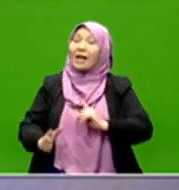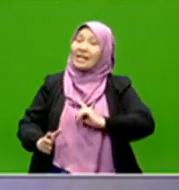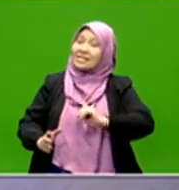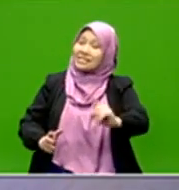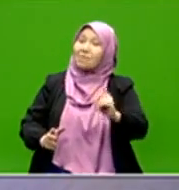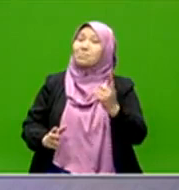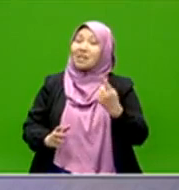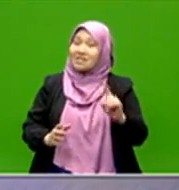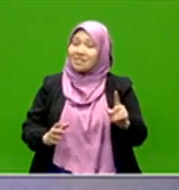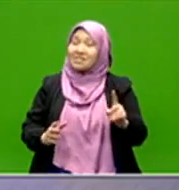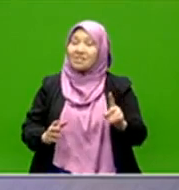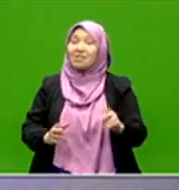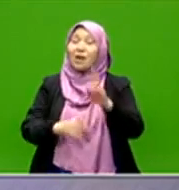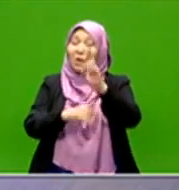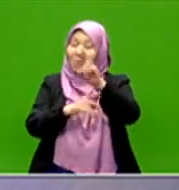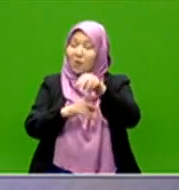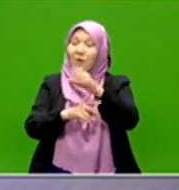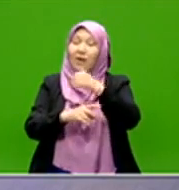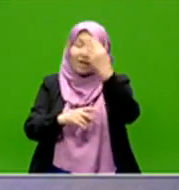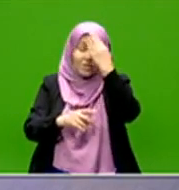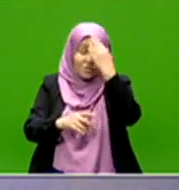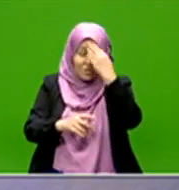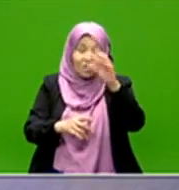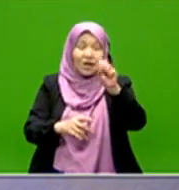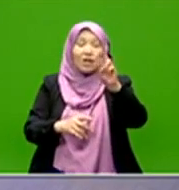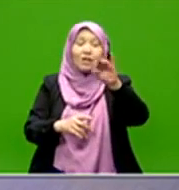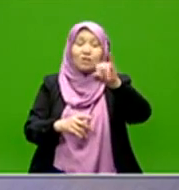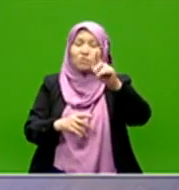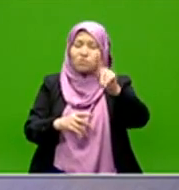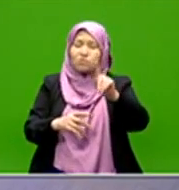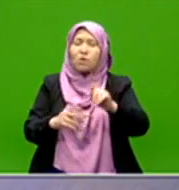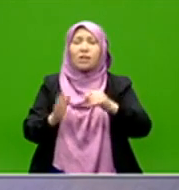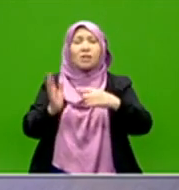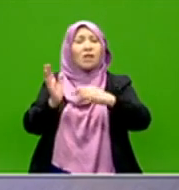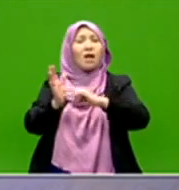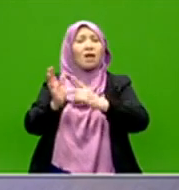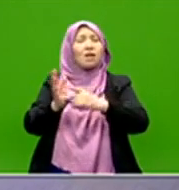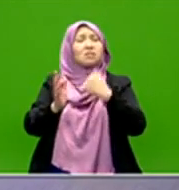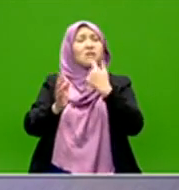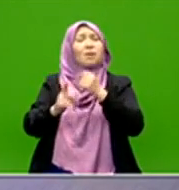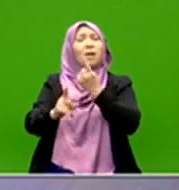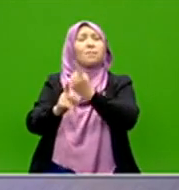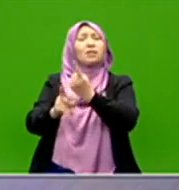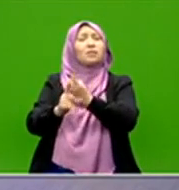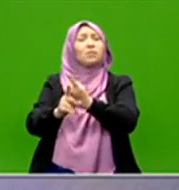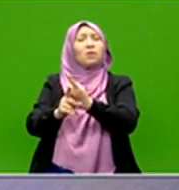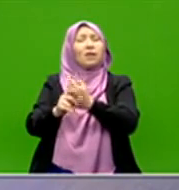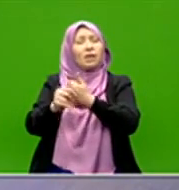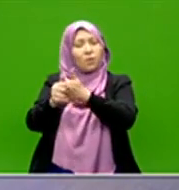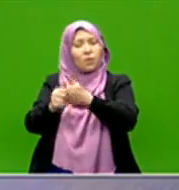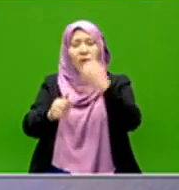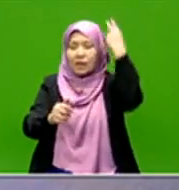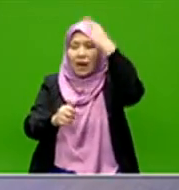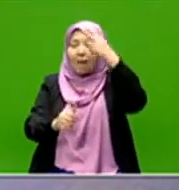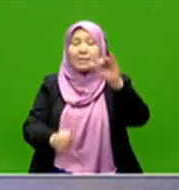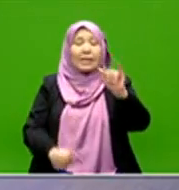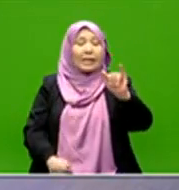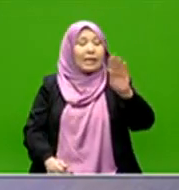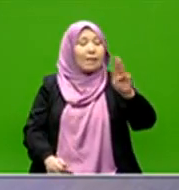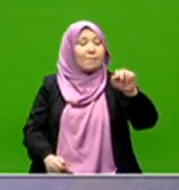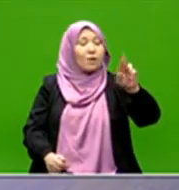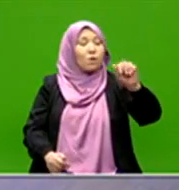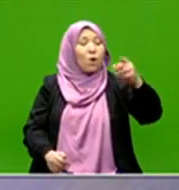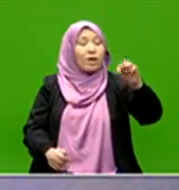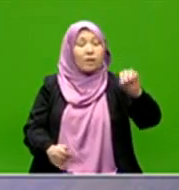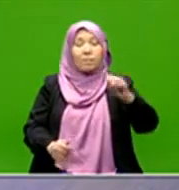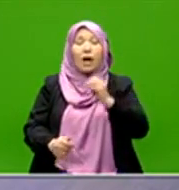juga solat dengan rukuk sujud ini lambang kebenaran siapa yang betul sebenarnya ikut Nabi Ibrahim yang original. Ya. Berbanding